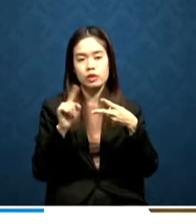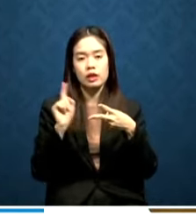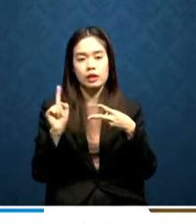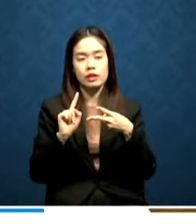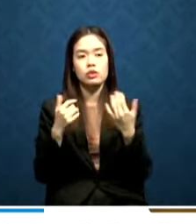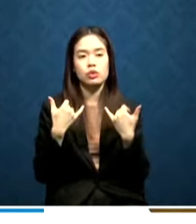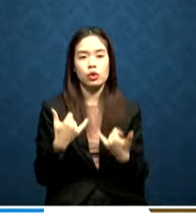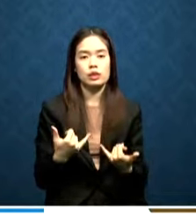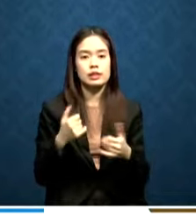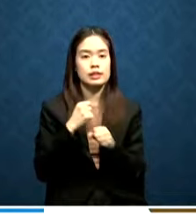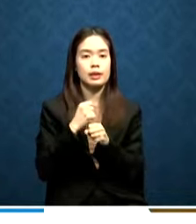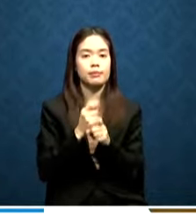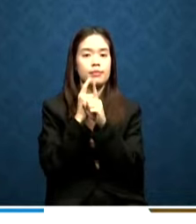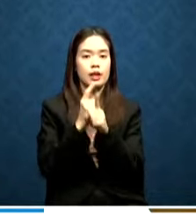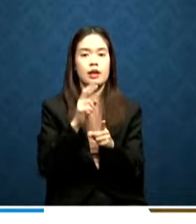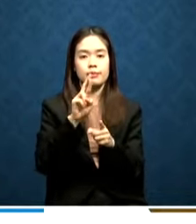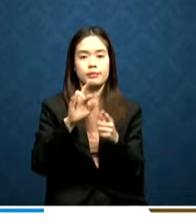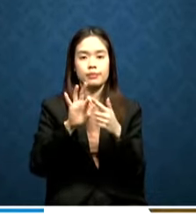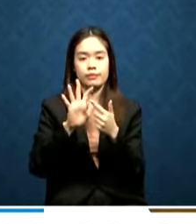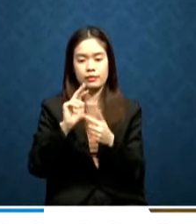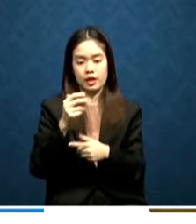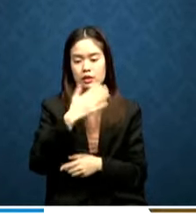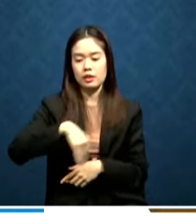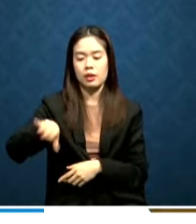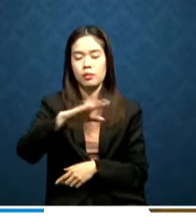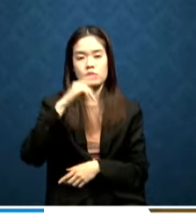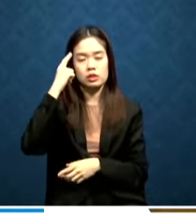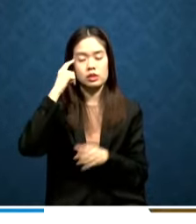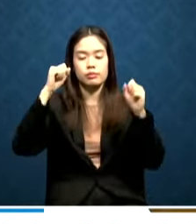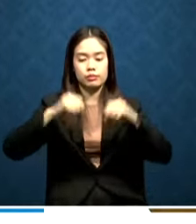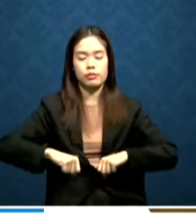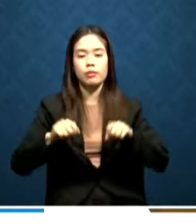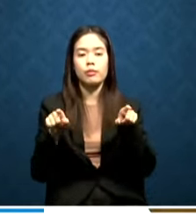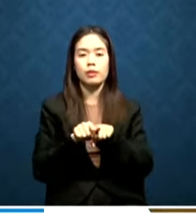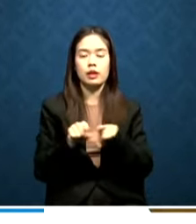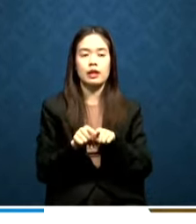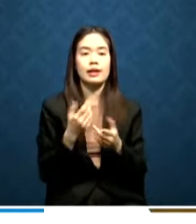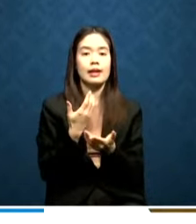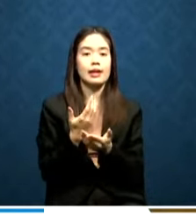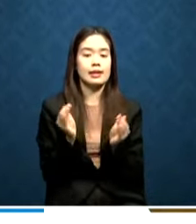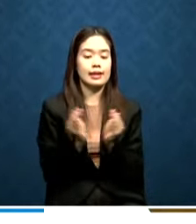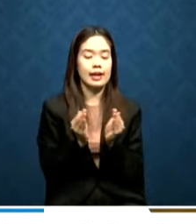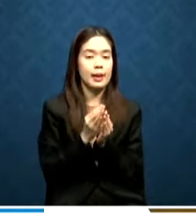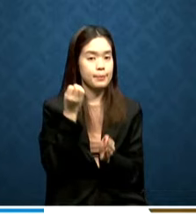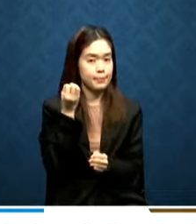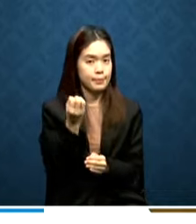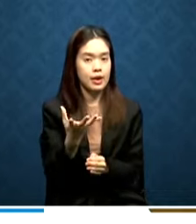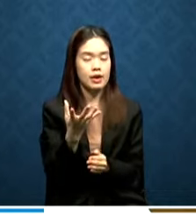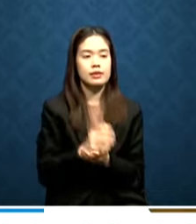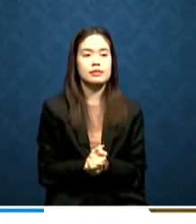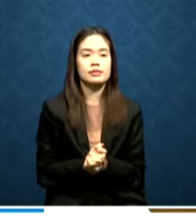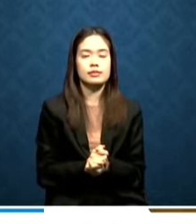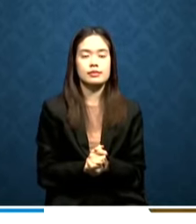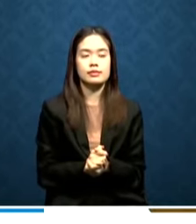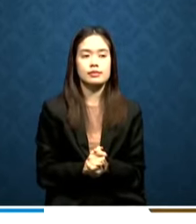าเอาไปตามร่างนี้เห็นชอบด้วยกันเป็นเอกฉันท์แล้วก็คือว่าเป็นเสียงข้างมากแต่ต้องมากกว่าโนโหว